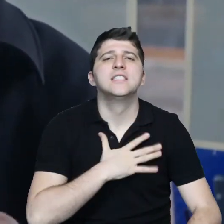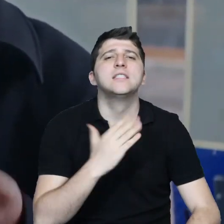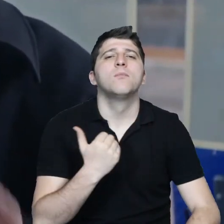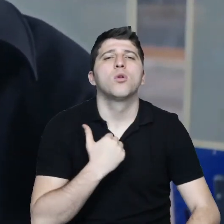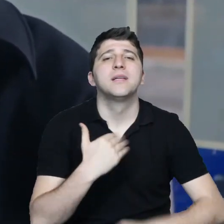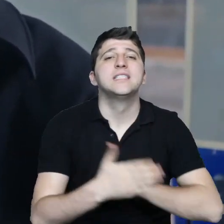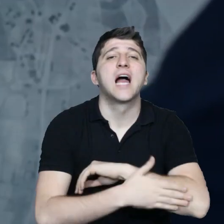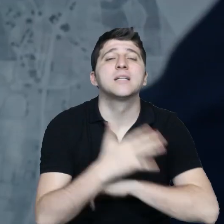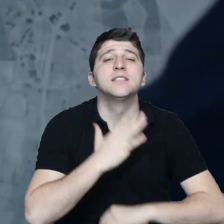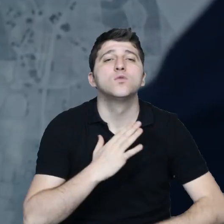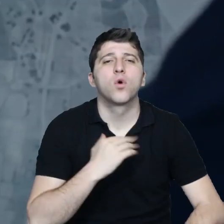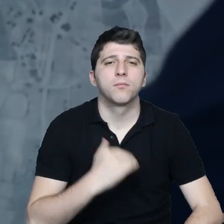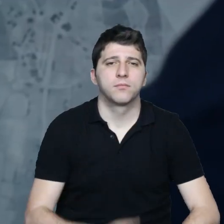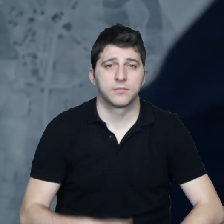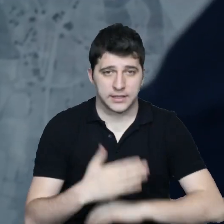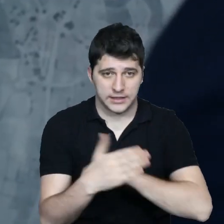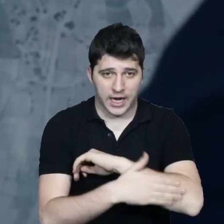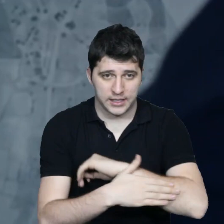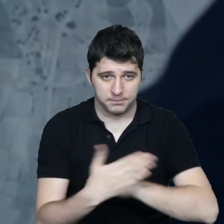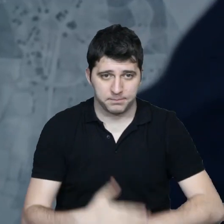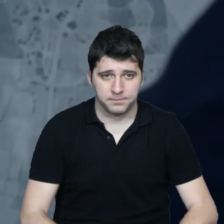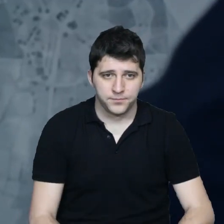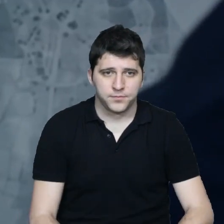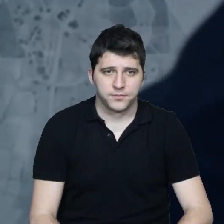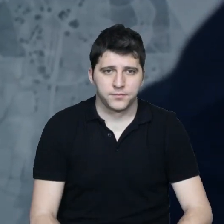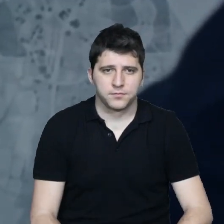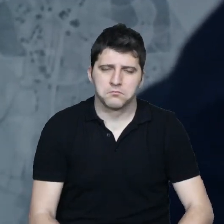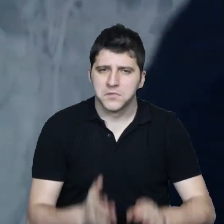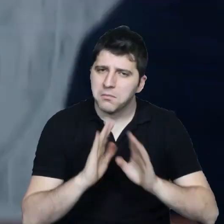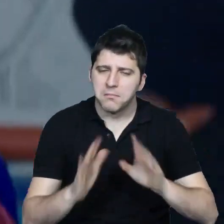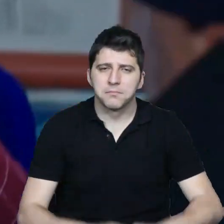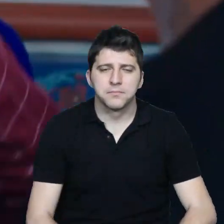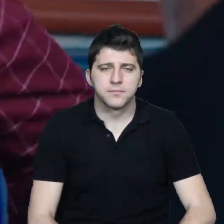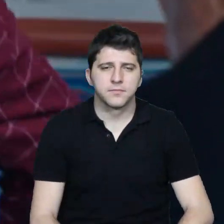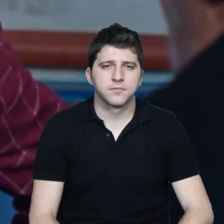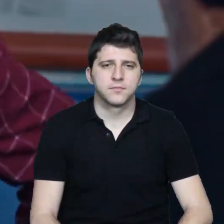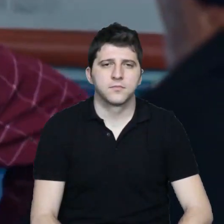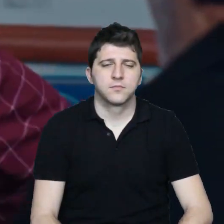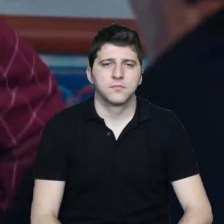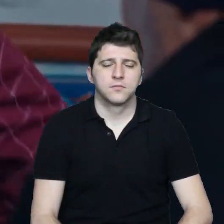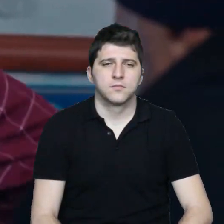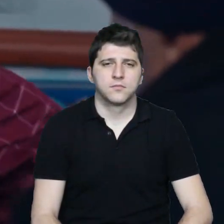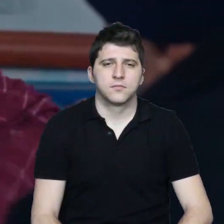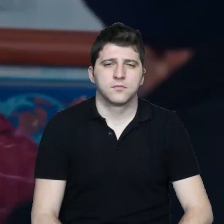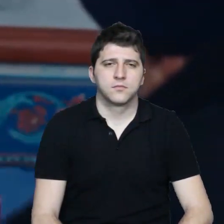istemiyorum, yardım istiyorum. Yardım. He, tamam. Oturdu gene.